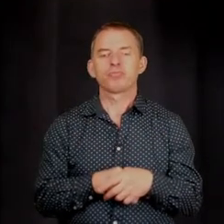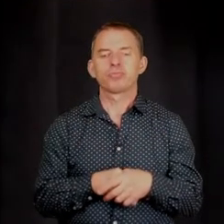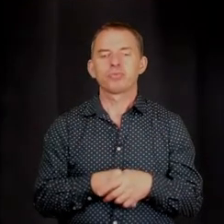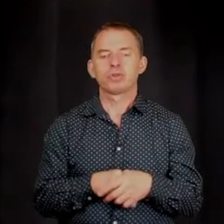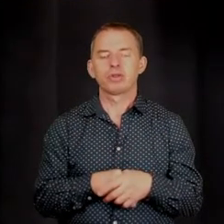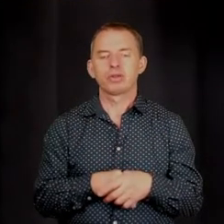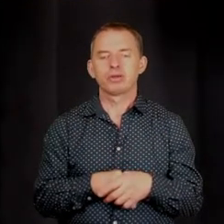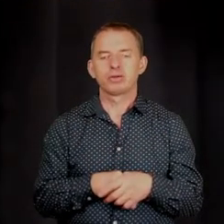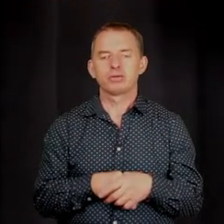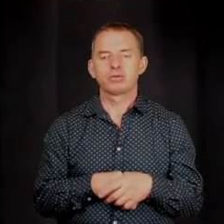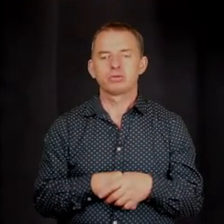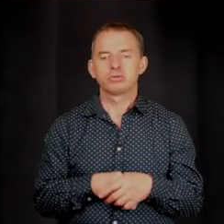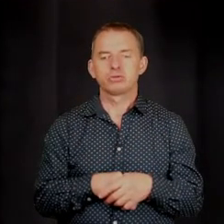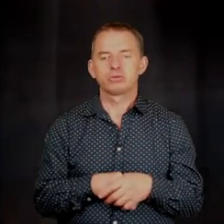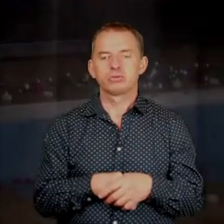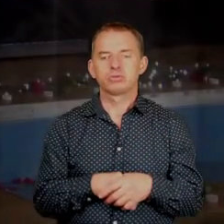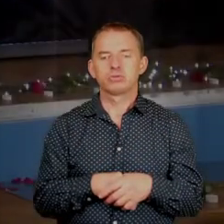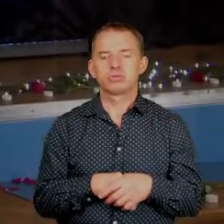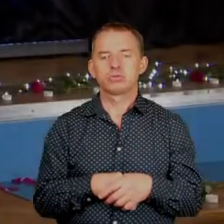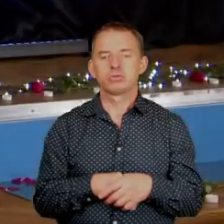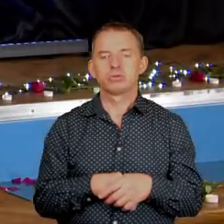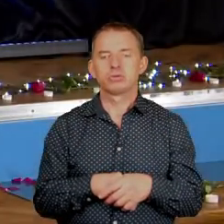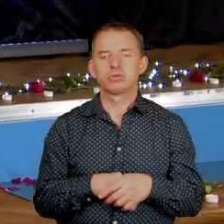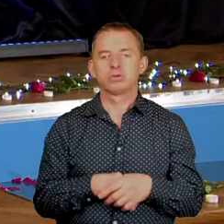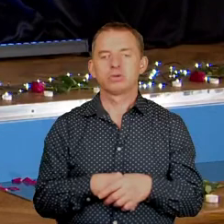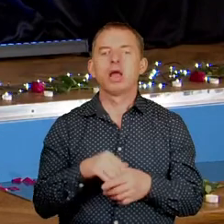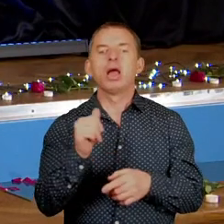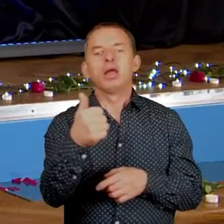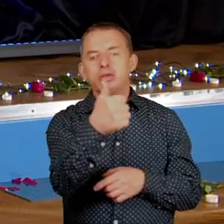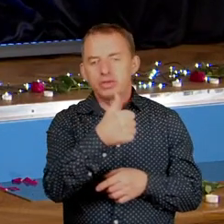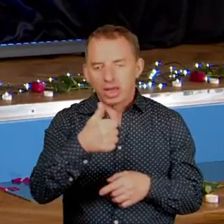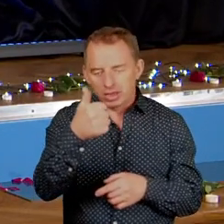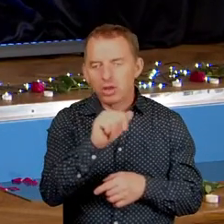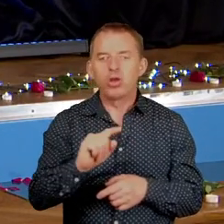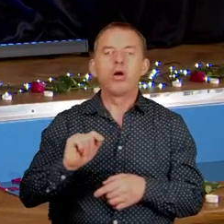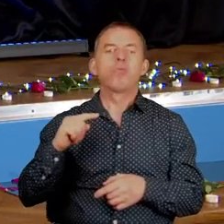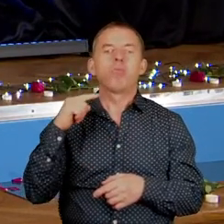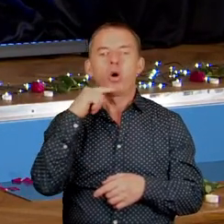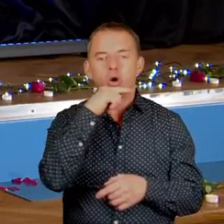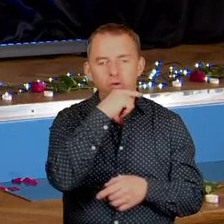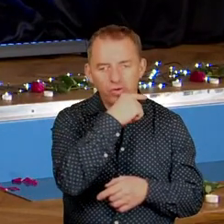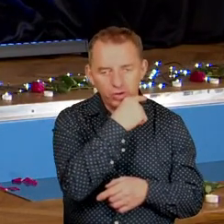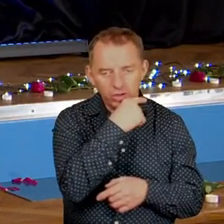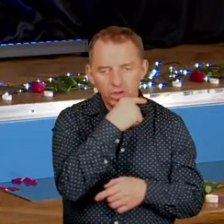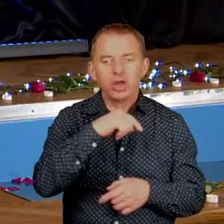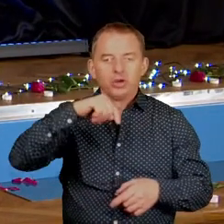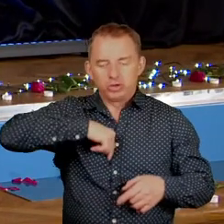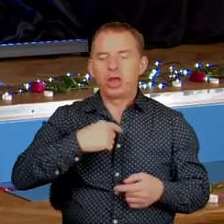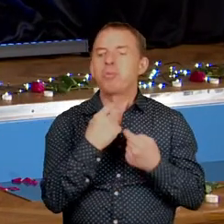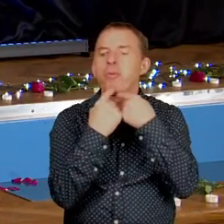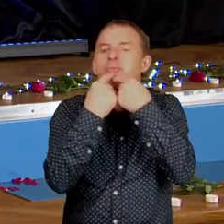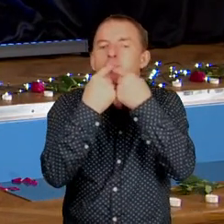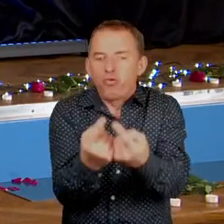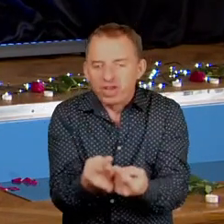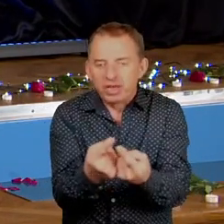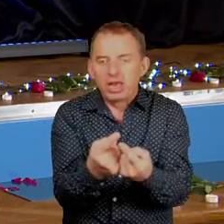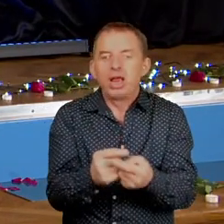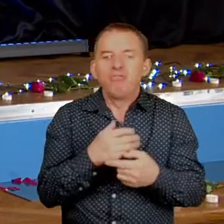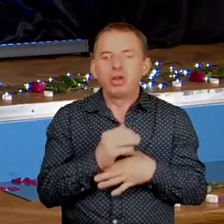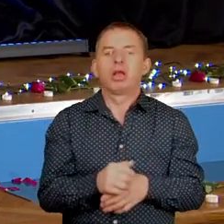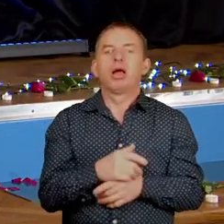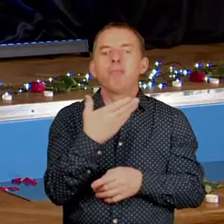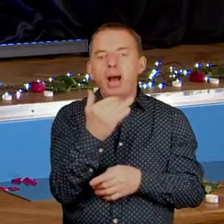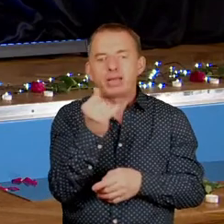"They have come." I jedyne, co potrafił z siebie wykrztusić, to